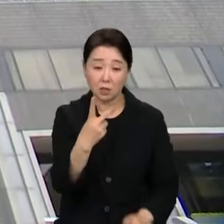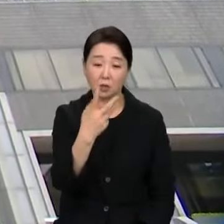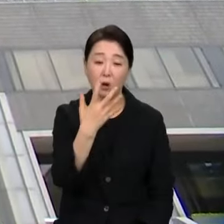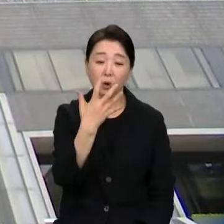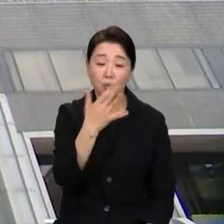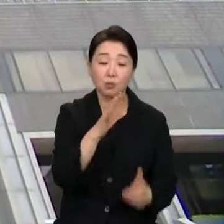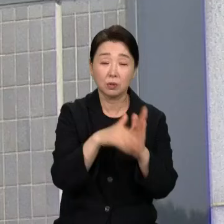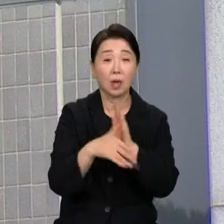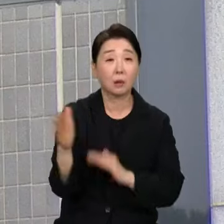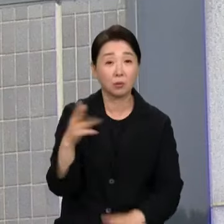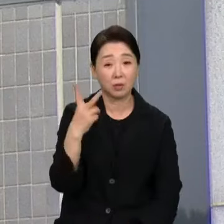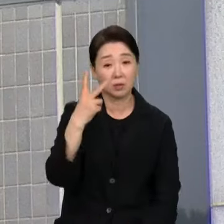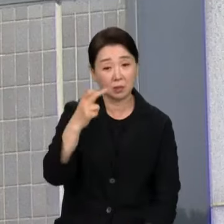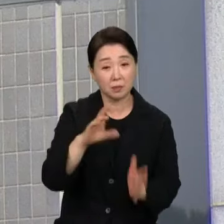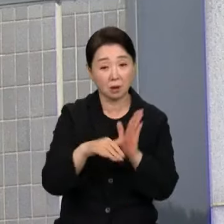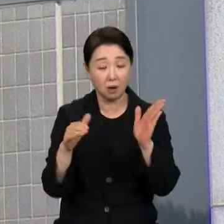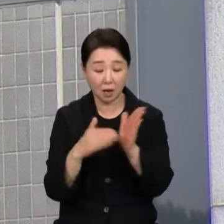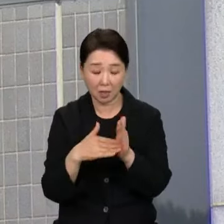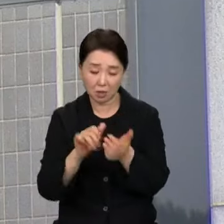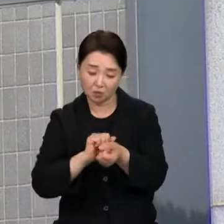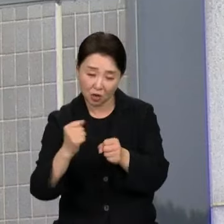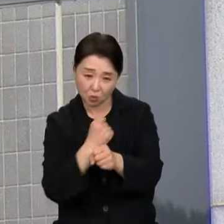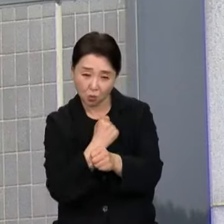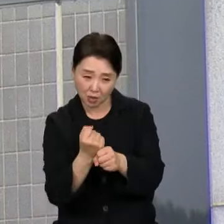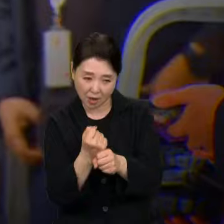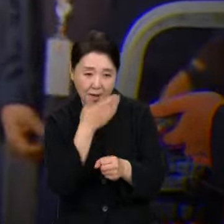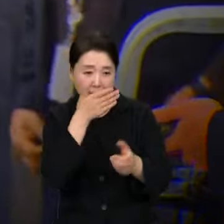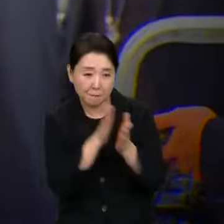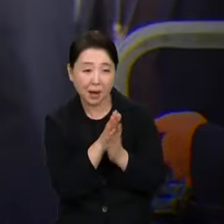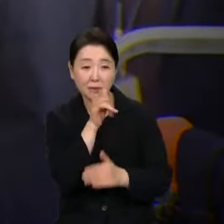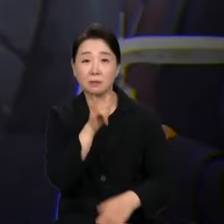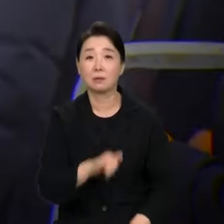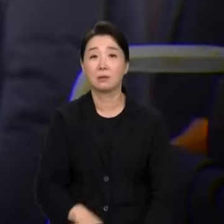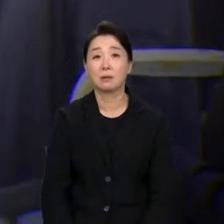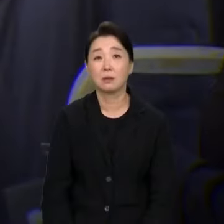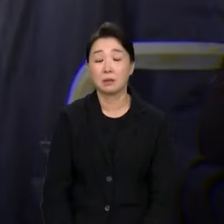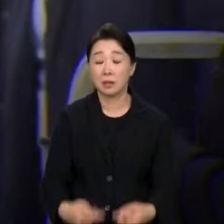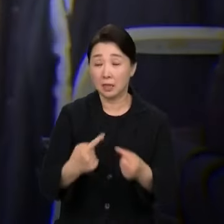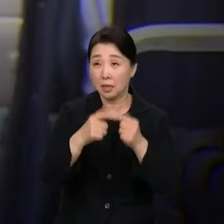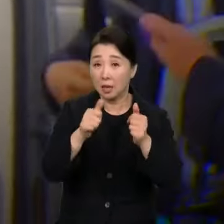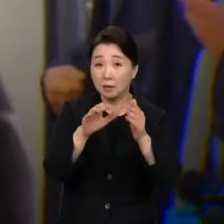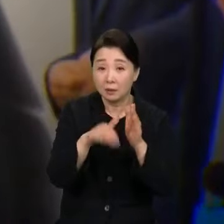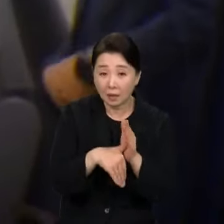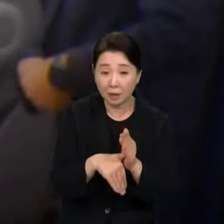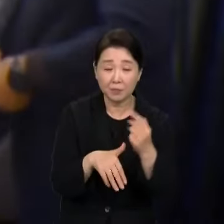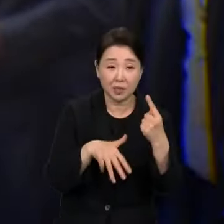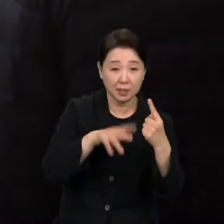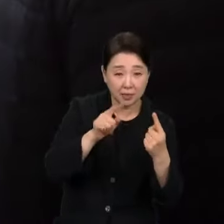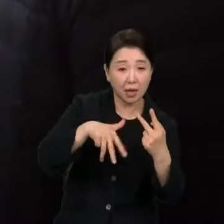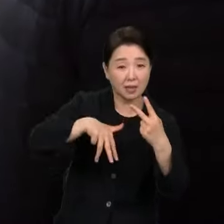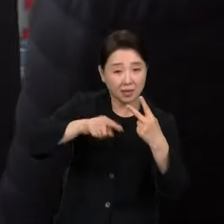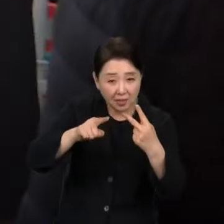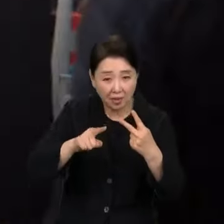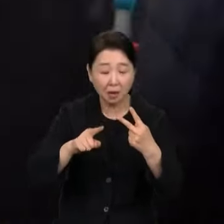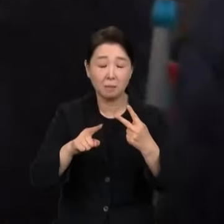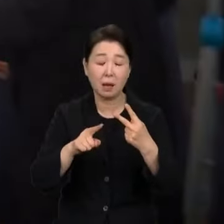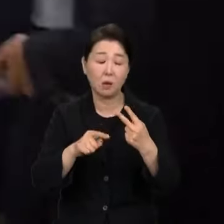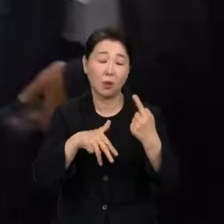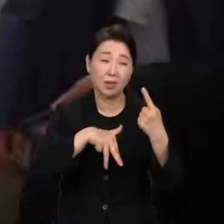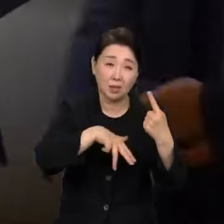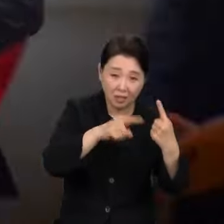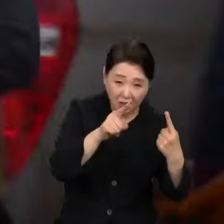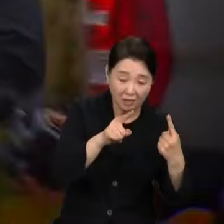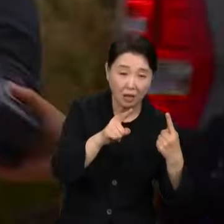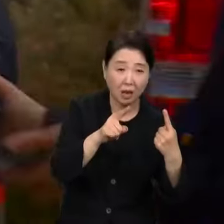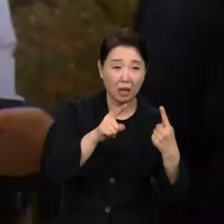2009년부터 2012년까지 주가 조작을 한 것으로 봤습니다. 하지만 1심은 1, 2차로 시기를 나누어 1차는 공소시효가